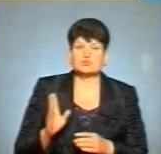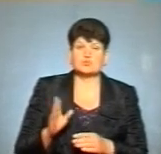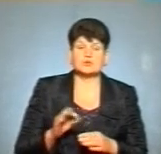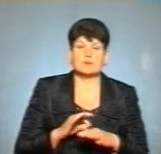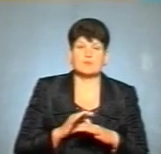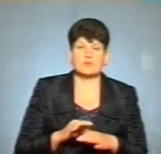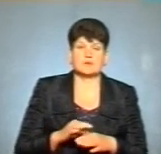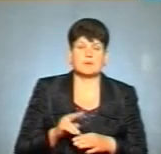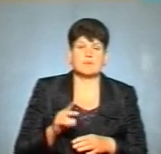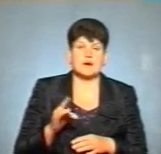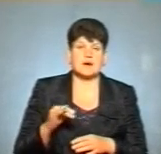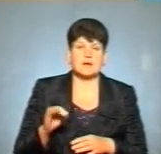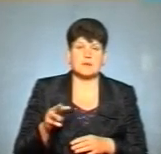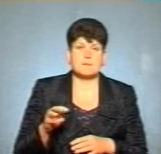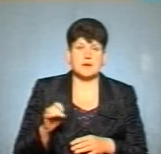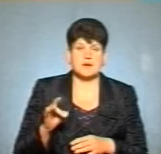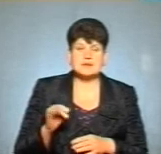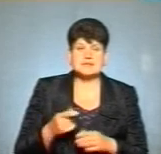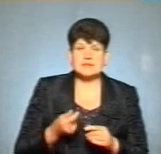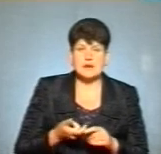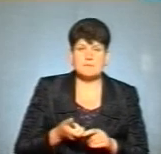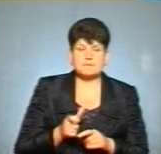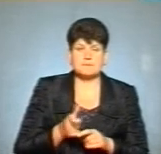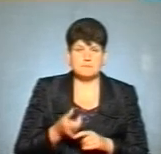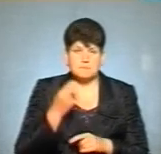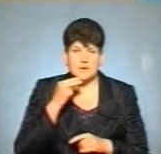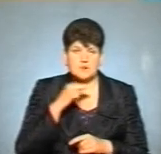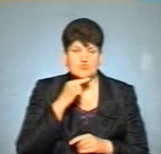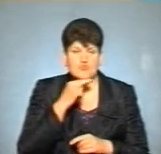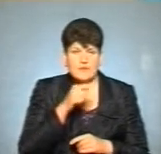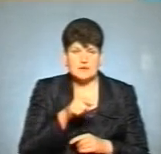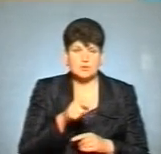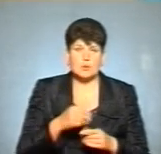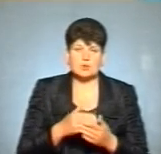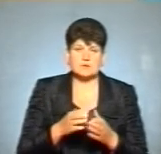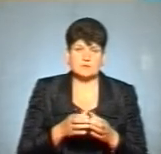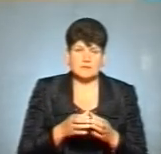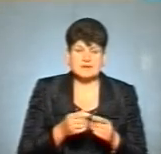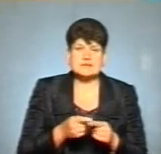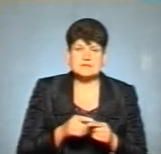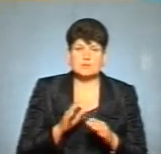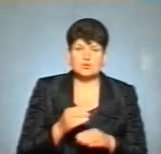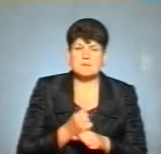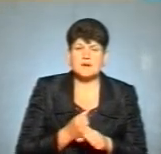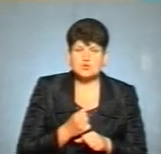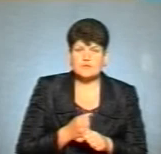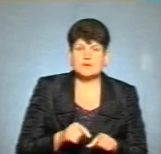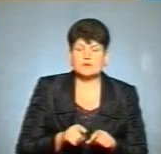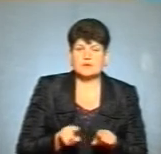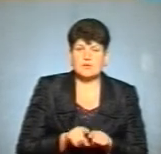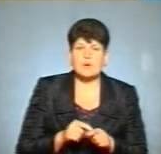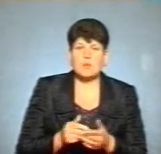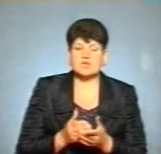праймеріс. Це знову ж таки для підвищення уваги, привернення уваги до тої чи іншої політичної сили. Тобто це буде свого роду працювати також як політична